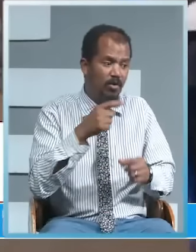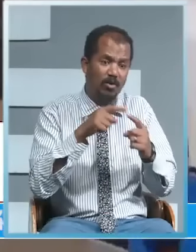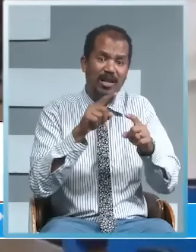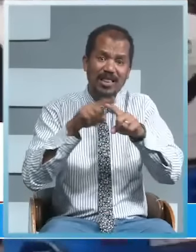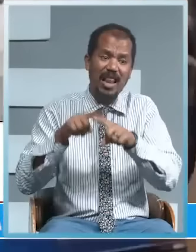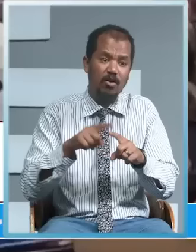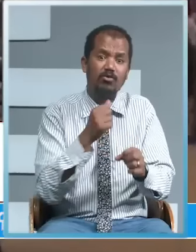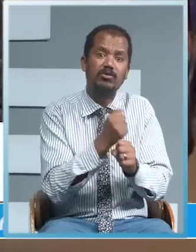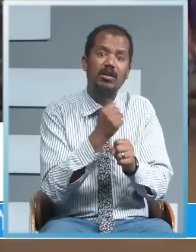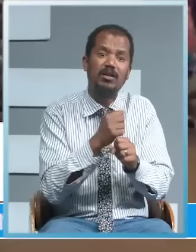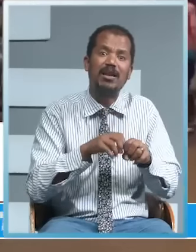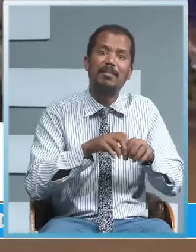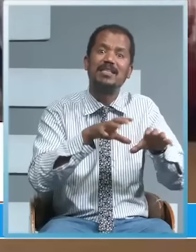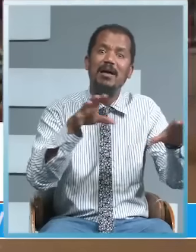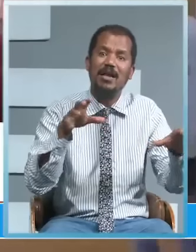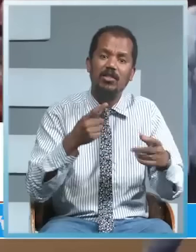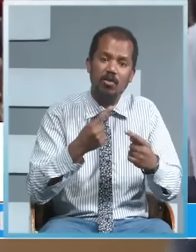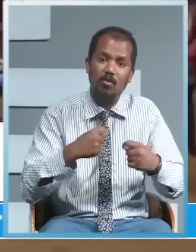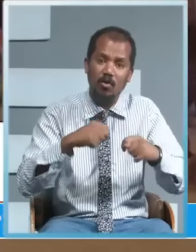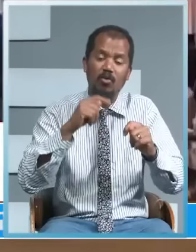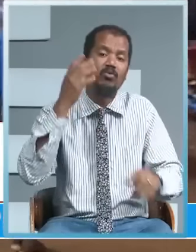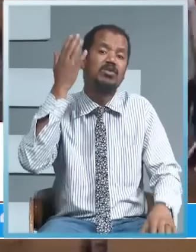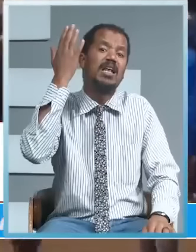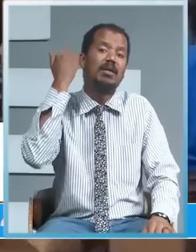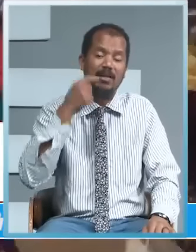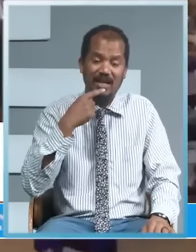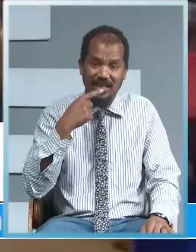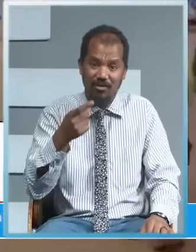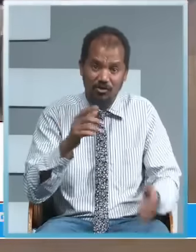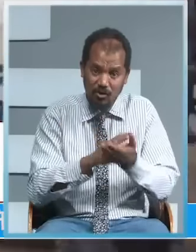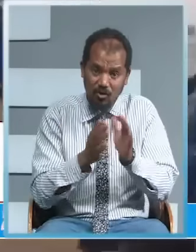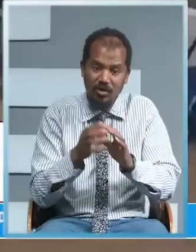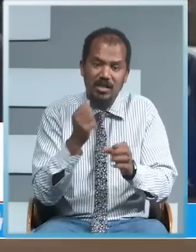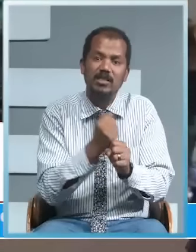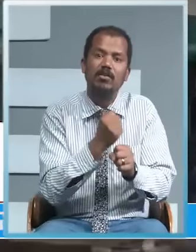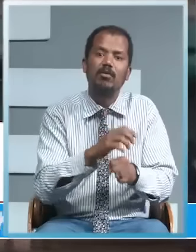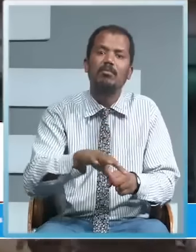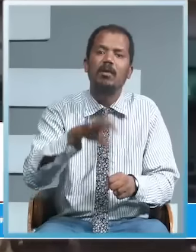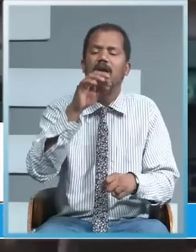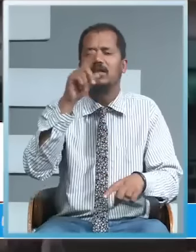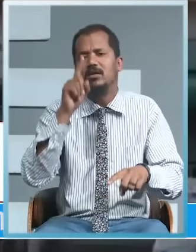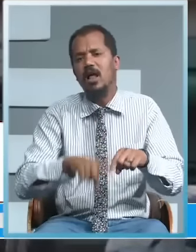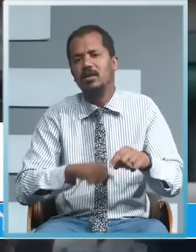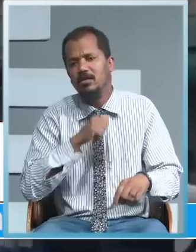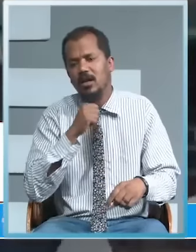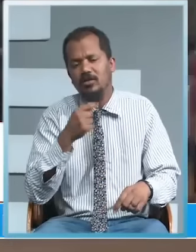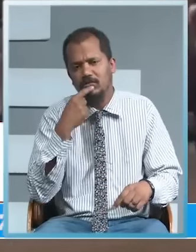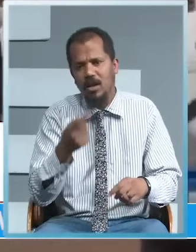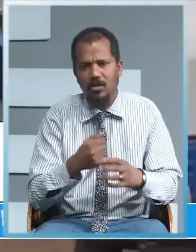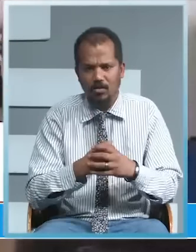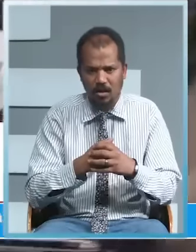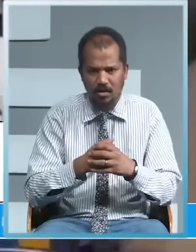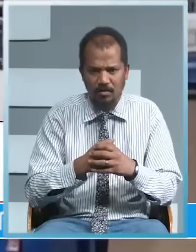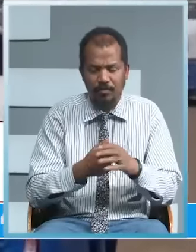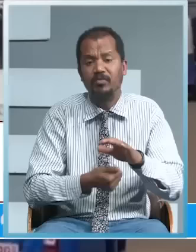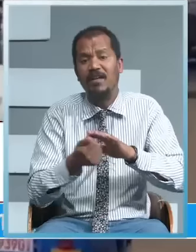ወደ ተለያዩ ስራዎች ለመሰማራት የሞከሩ እንደነበረ የነገሩን ሲሆን ስራውንም ማግኘት እንዳልተቻላቸው ነው